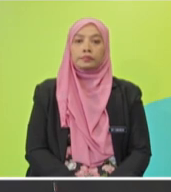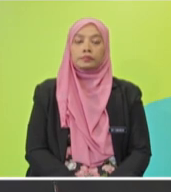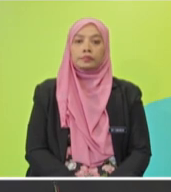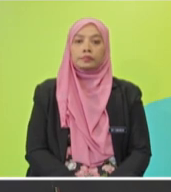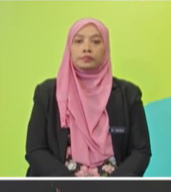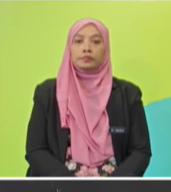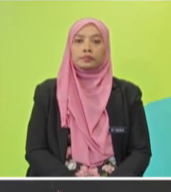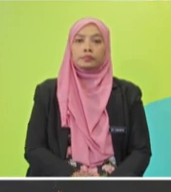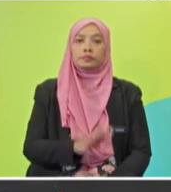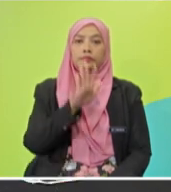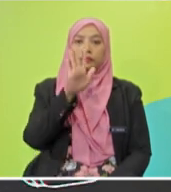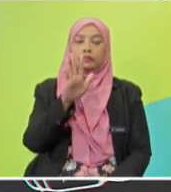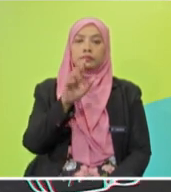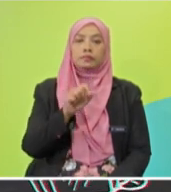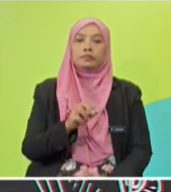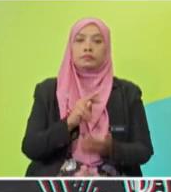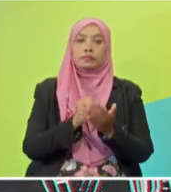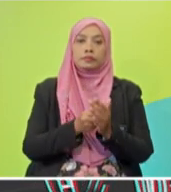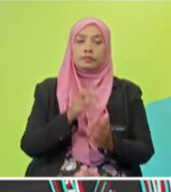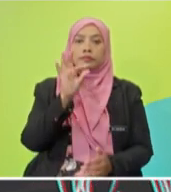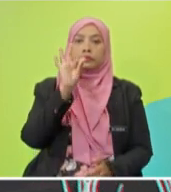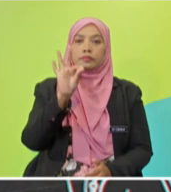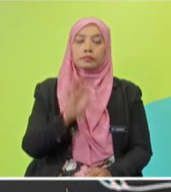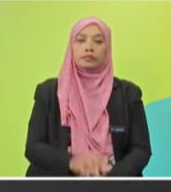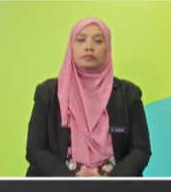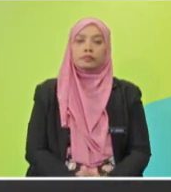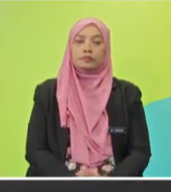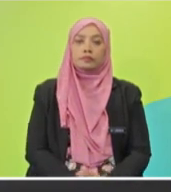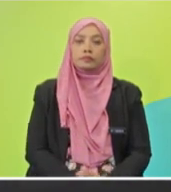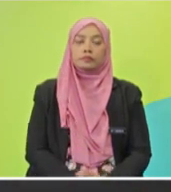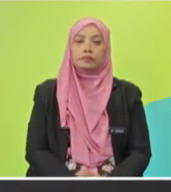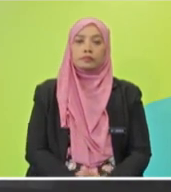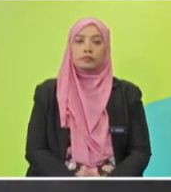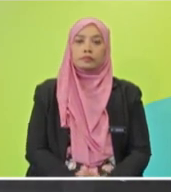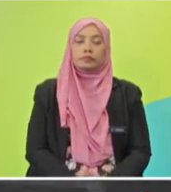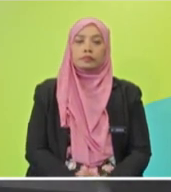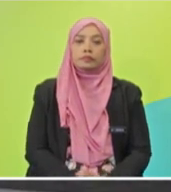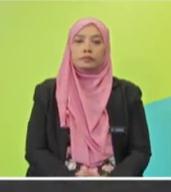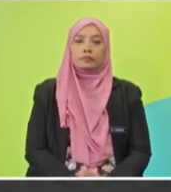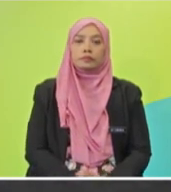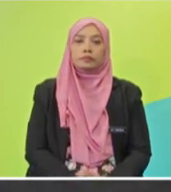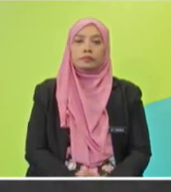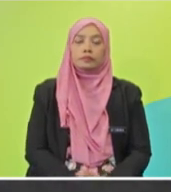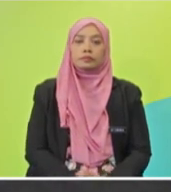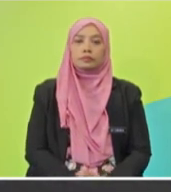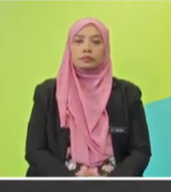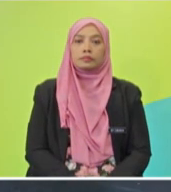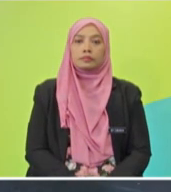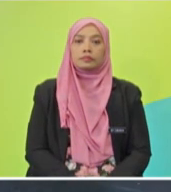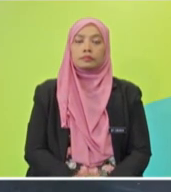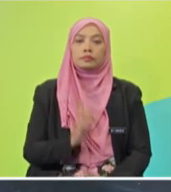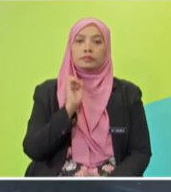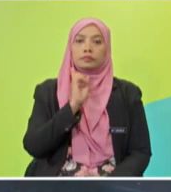kita tulislah 5 nisbah 9. Jadi yang ini ditulis tanpa unit. Kita akan tulis nisbah dalam tanpa